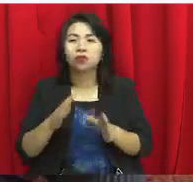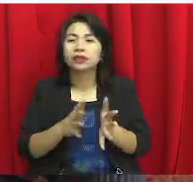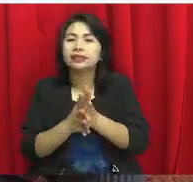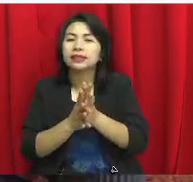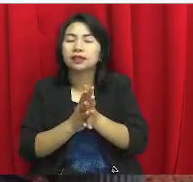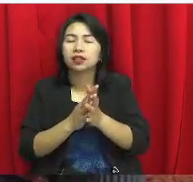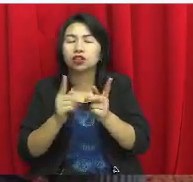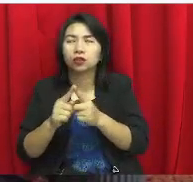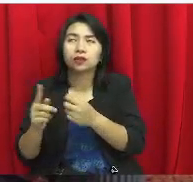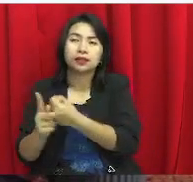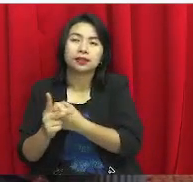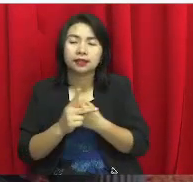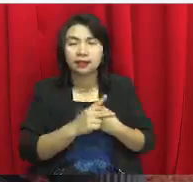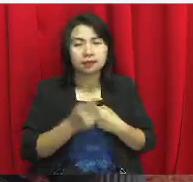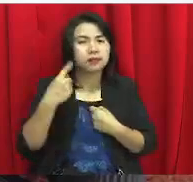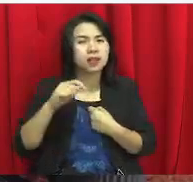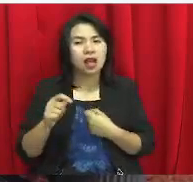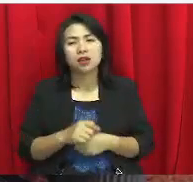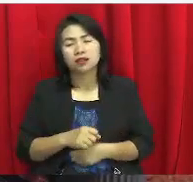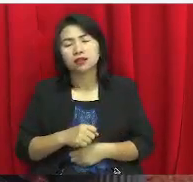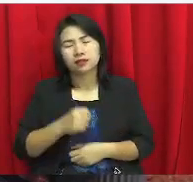Bakit?